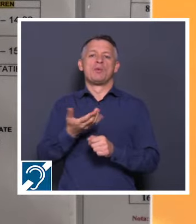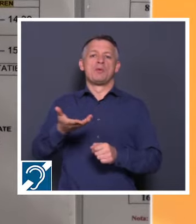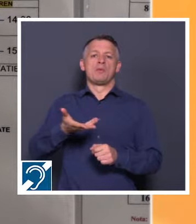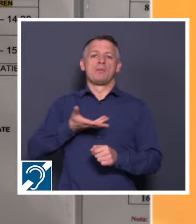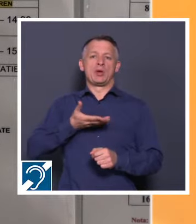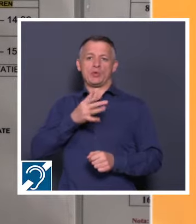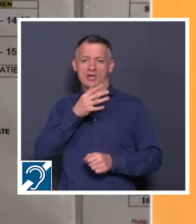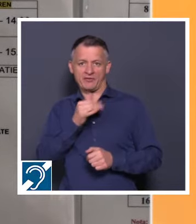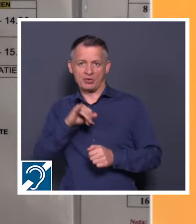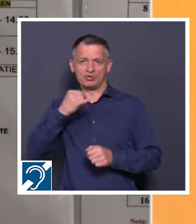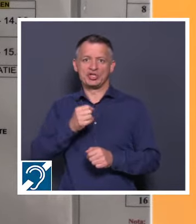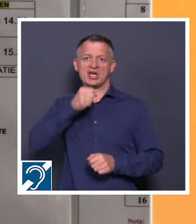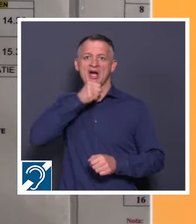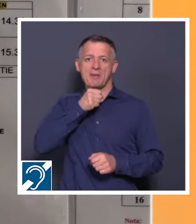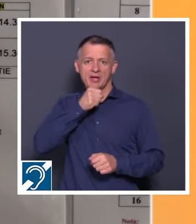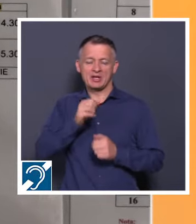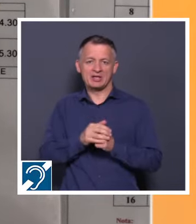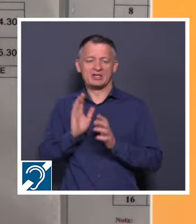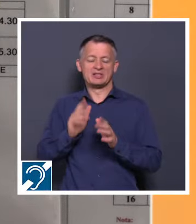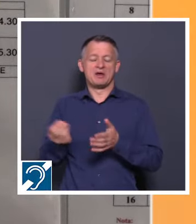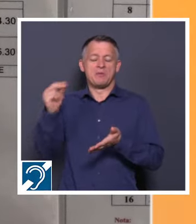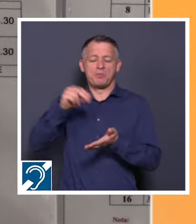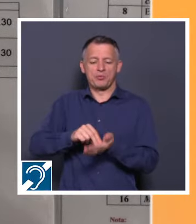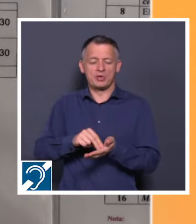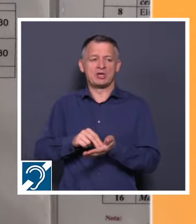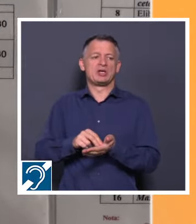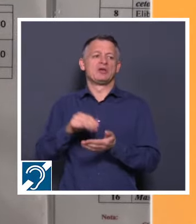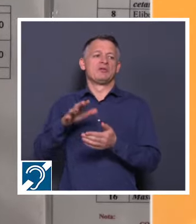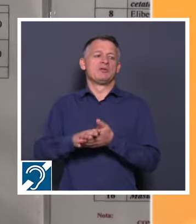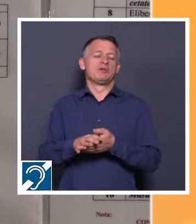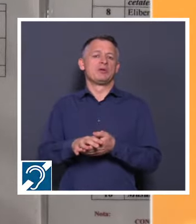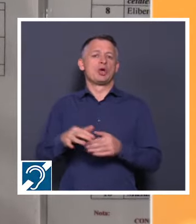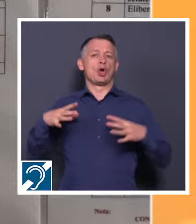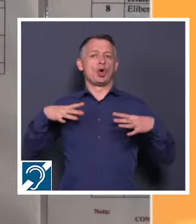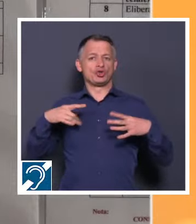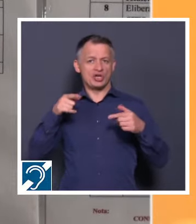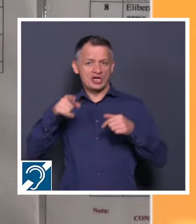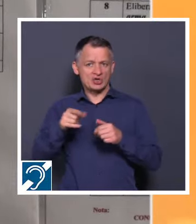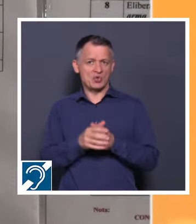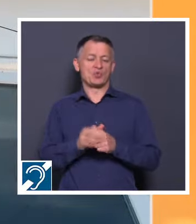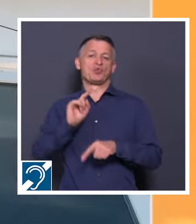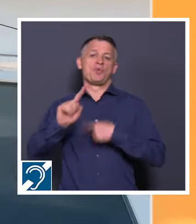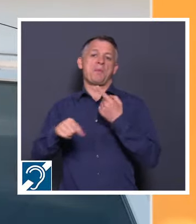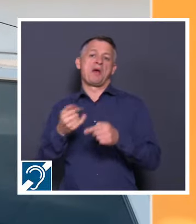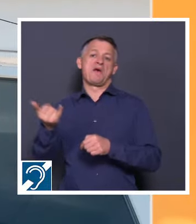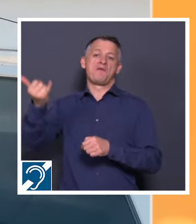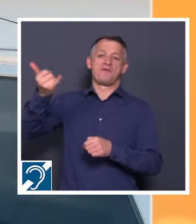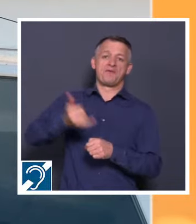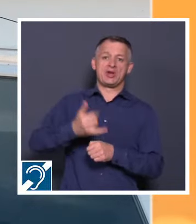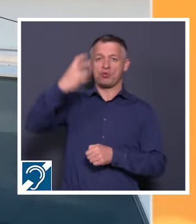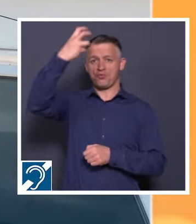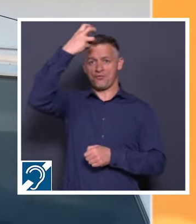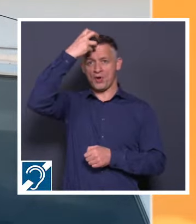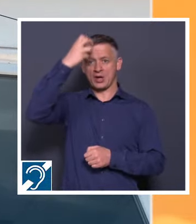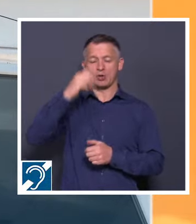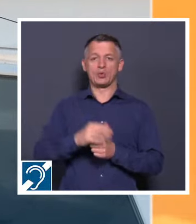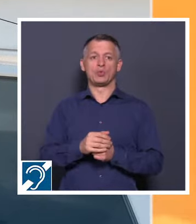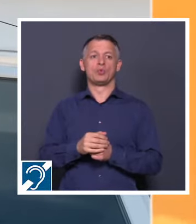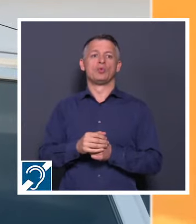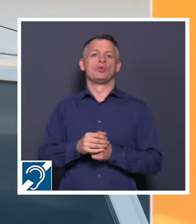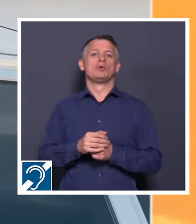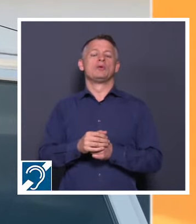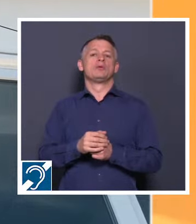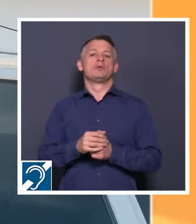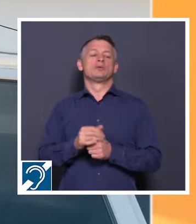ni se impune sănătate la concediile medicale, după care vine guvernul salvator să scoată această